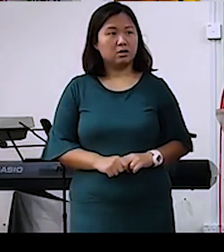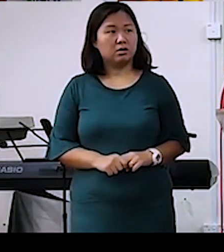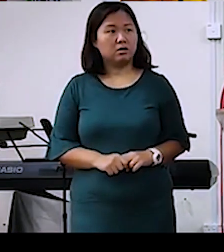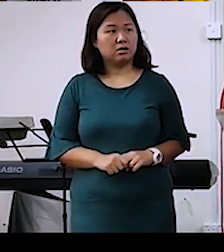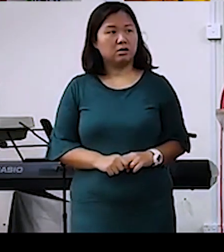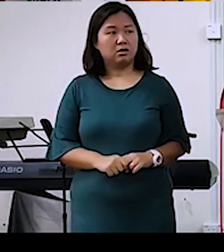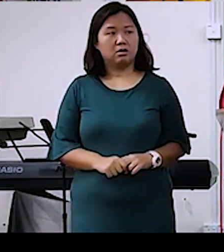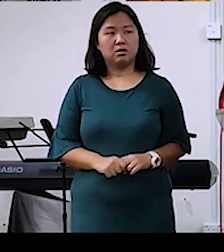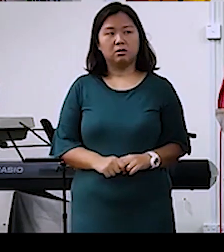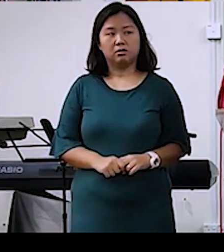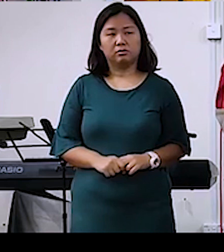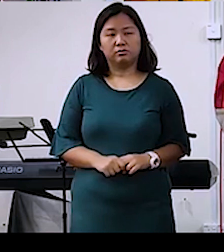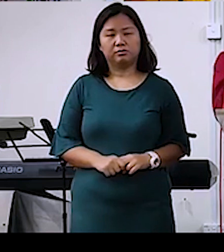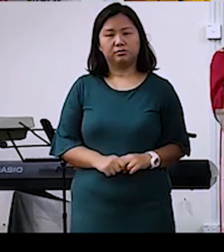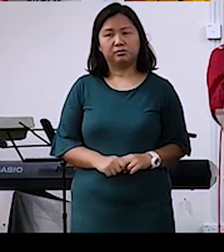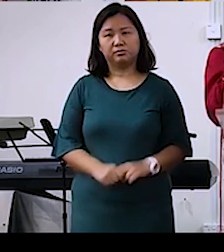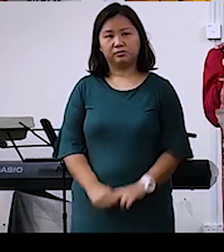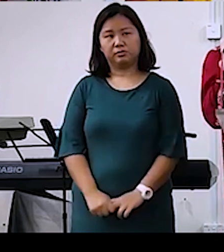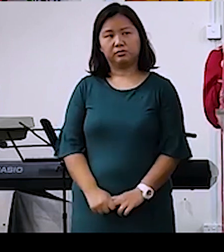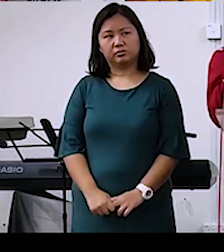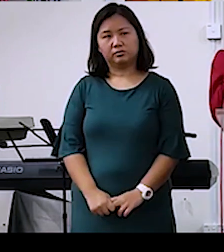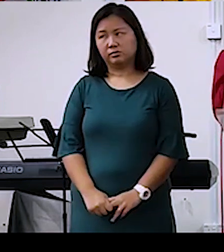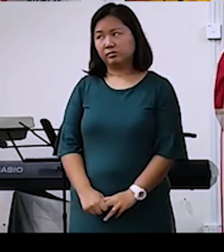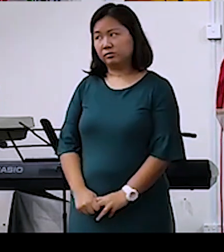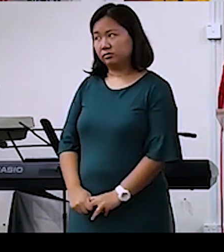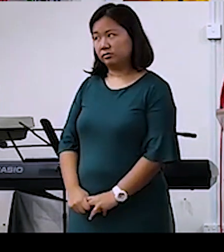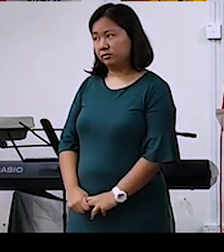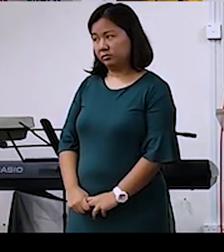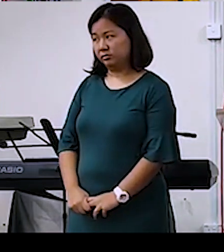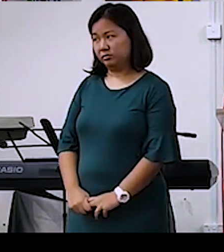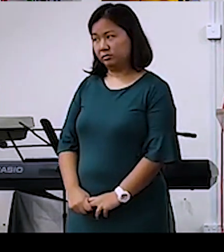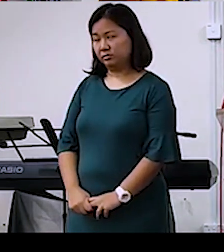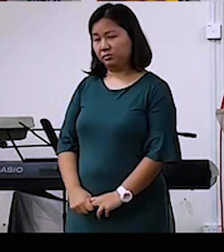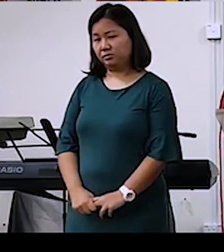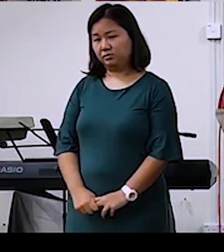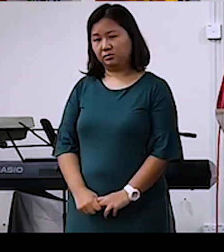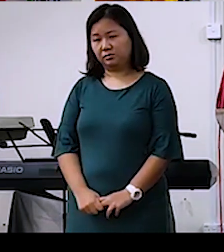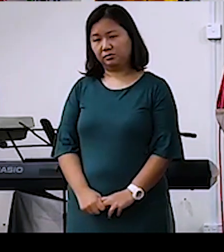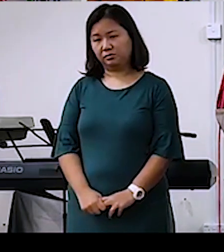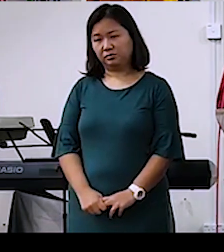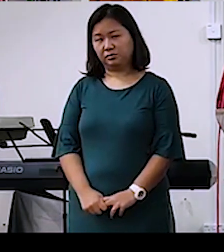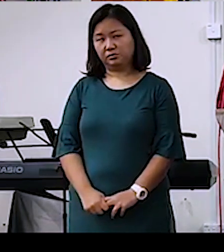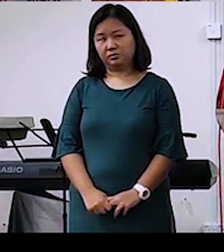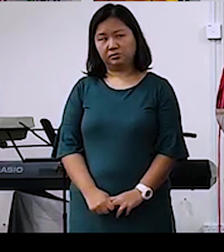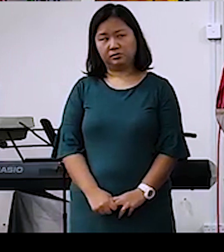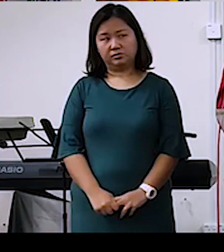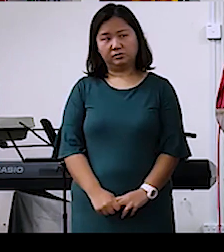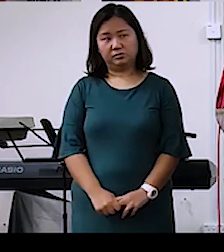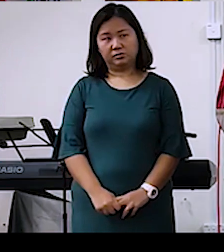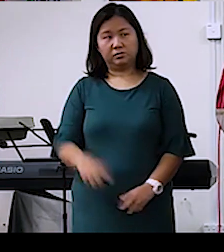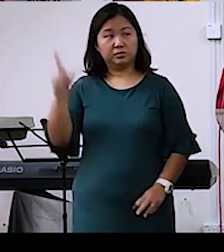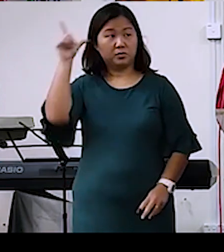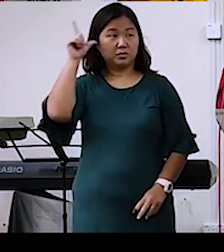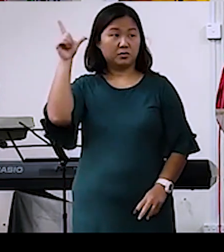哥林多后书第四章第一节，我们既然蒙怜悯，受了这职分，就不上胆。 So I want you to pick out, okay, don't get distracted, they will settle down, don't worry. Look at me, we are here to bless you. They will settle down. Listen, I want you to